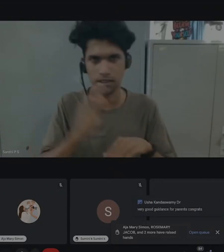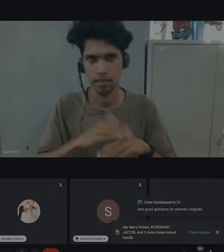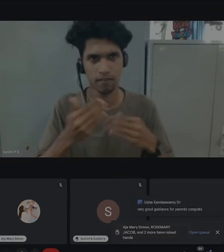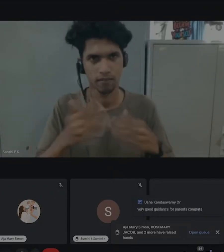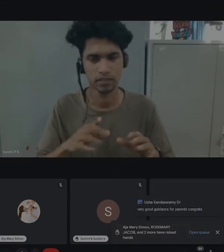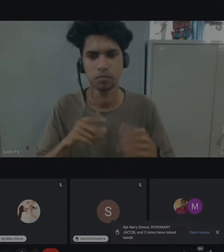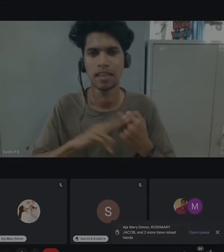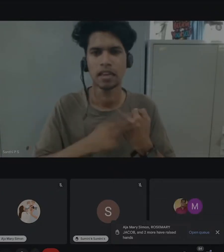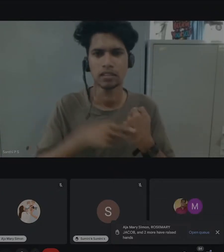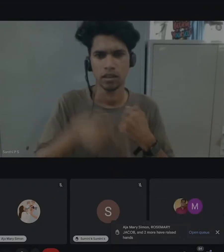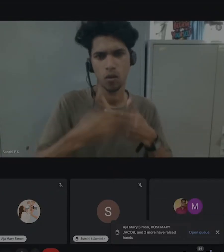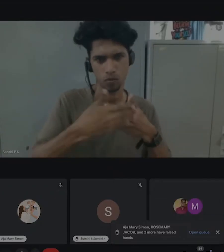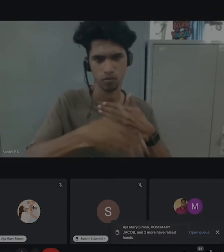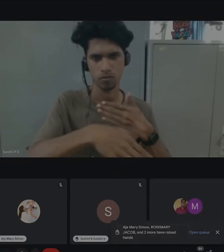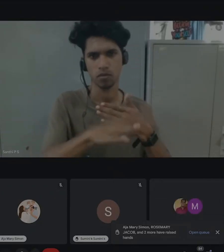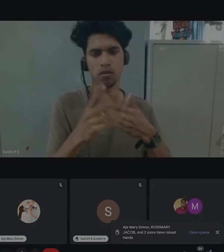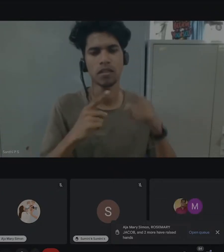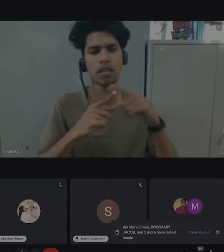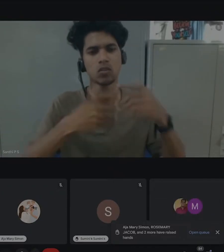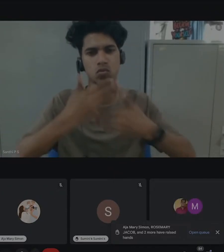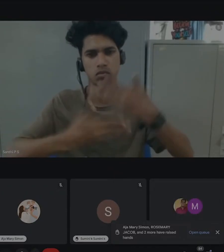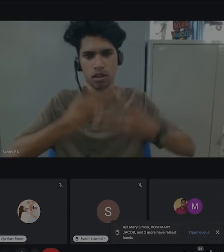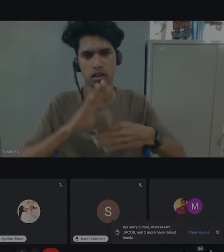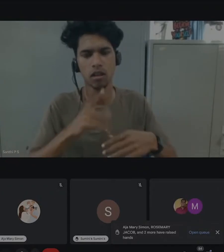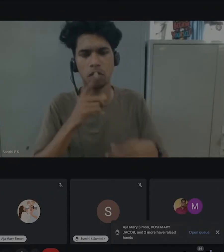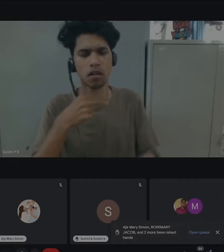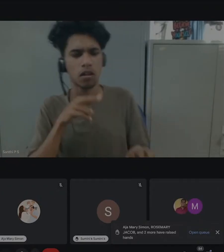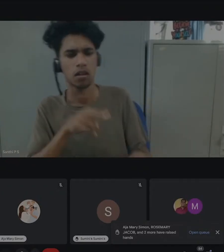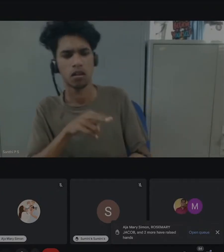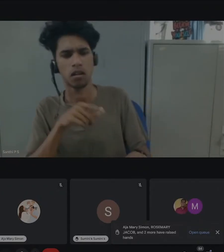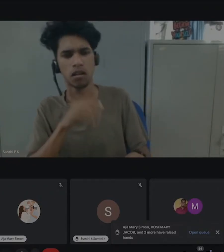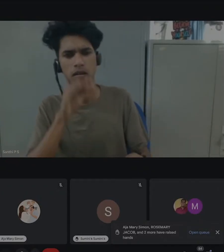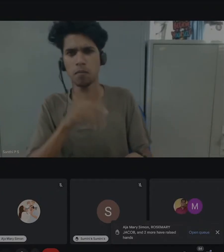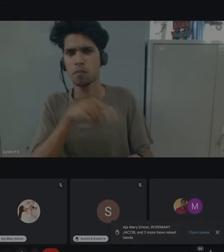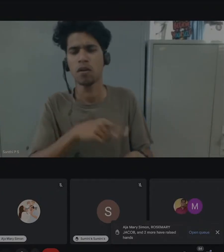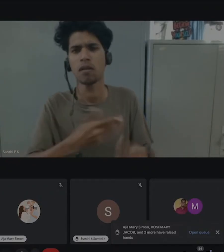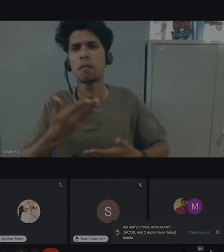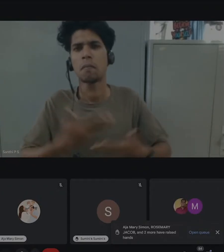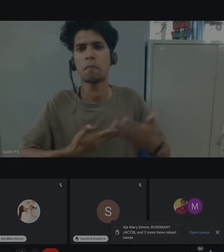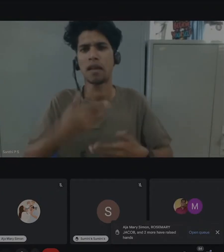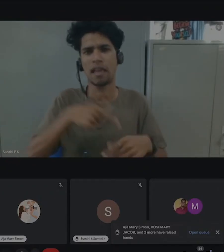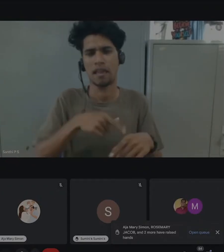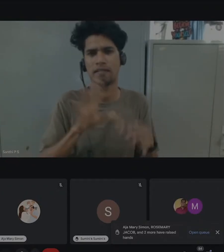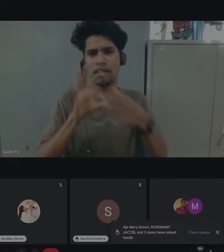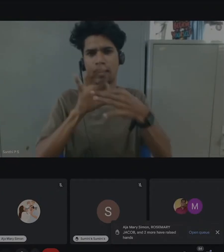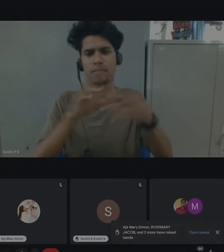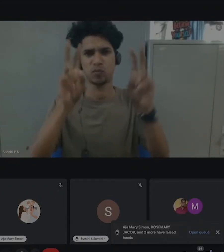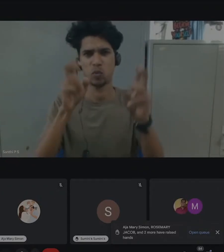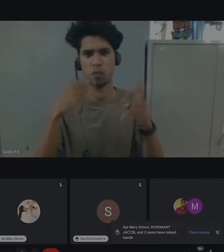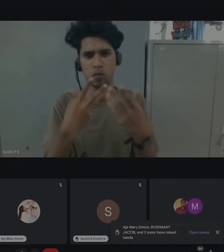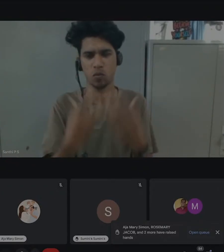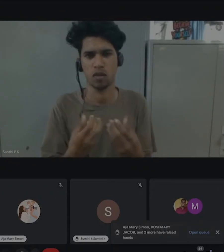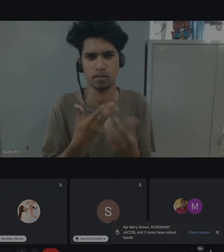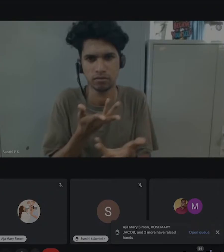തെറാപ്പി എടുക്കുന്നുണ്ട്. അപ്പോൾ എൻ്റെ മോൻ്റെ ബിഹേവിയറിലുള്ളൊരു കാര്യത്തെ പറ്റി സംസാരിക്കാനാണ് ഇപ്പോൾ വന്നേ. മോൻ